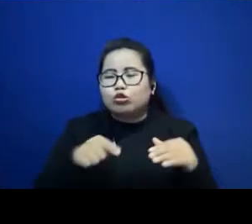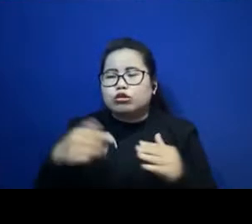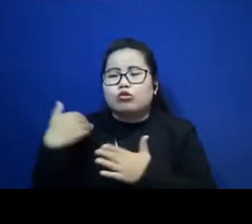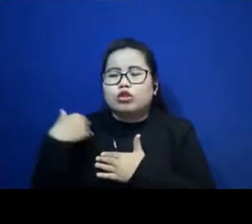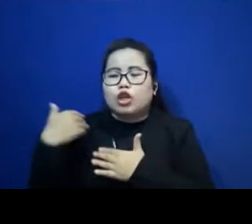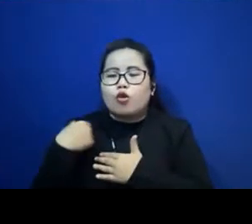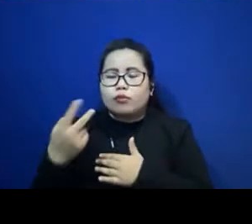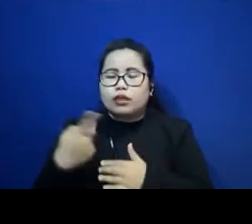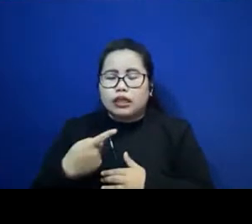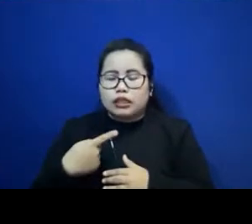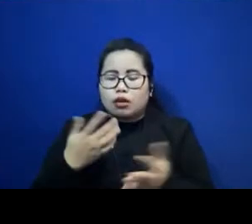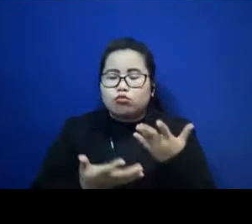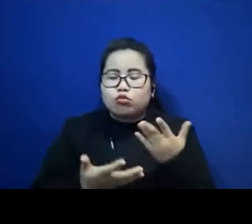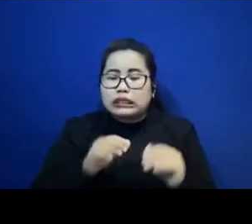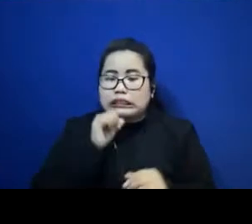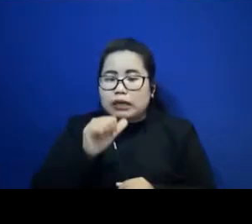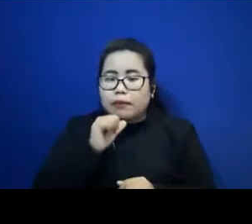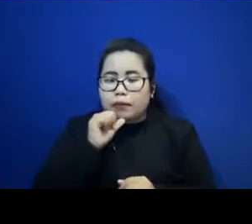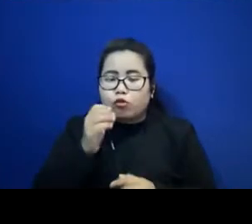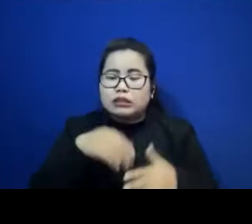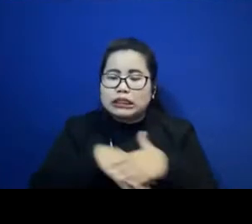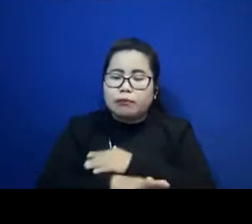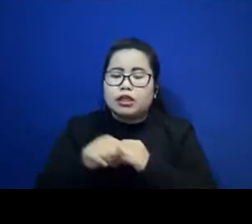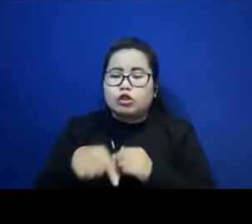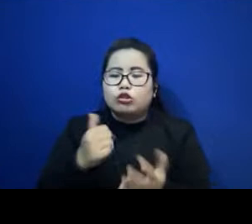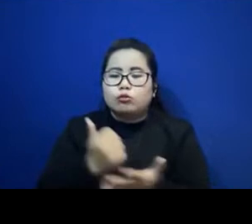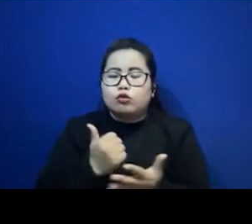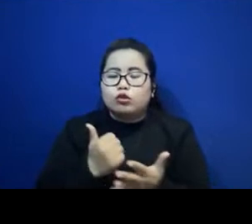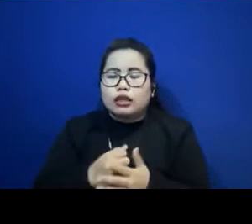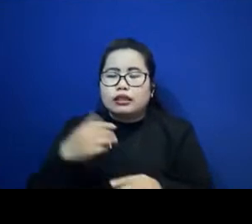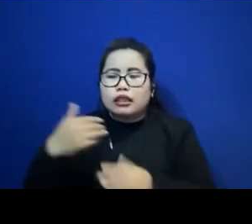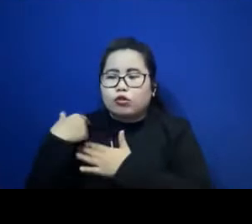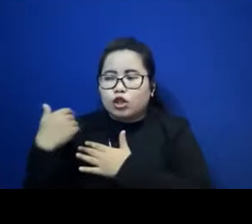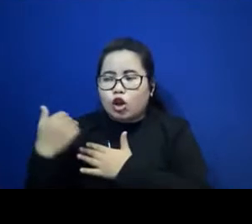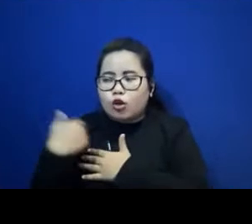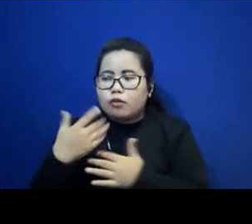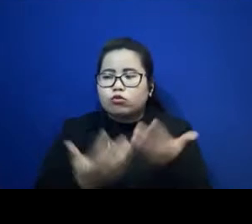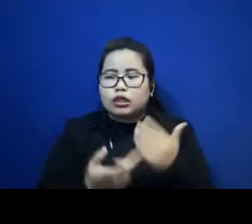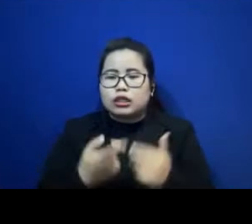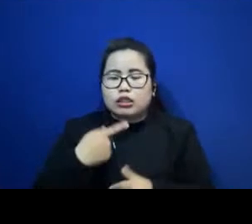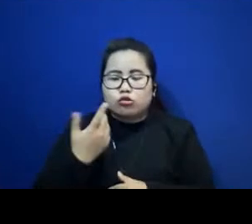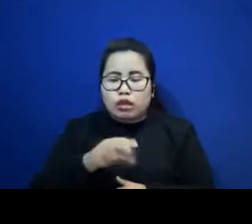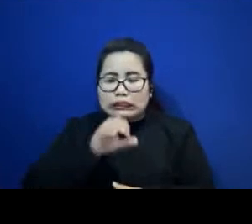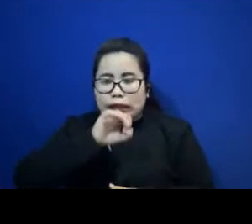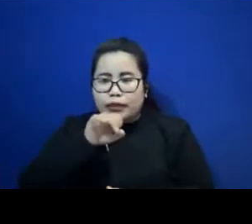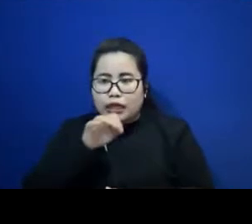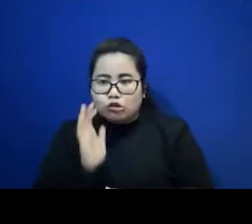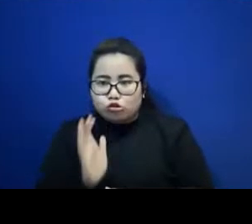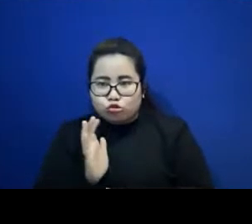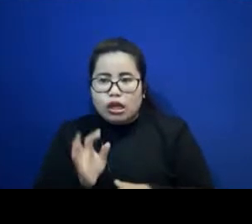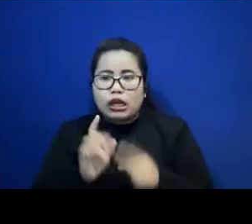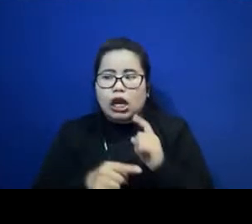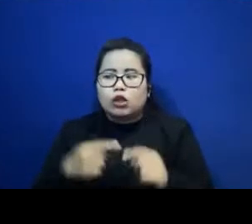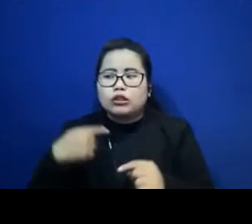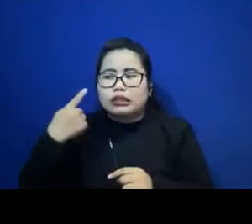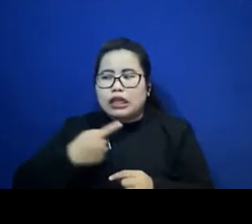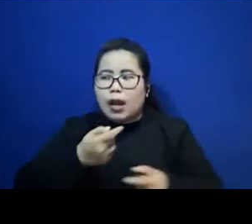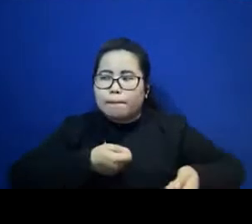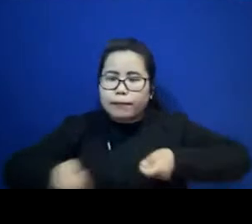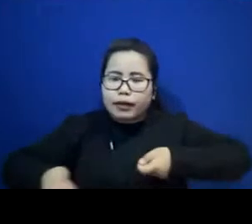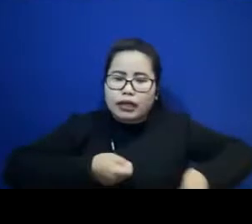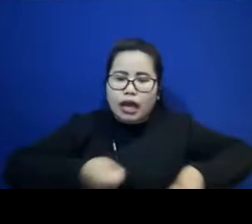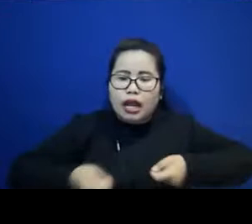itu biar siapapun yang menyimpan i3 biar tahu tanggung jawab Hai Tante Dwi sate kan disitu bahwa setiap pengendali